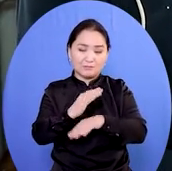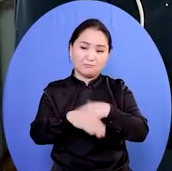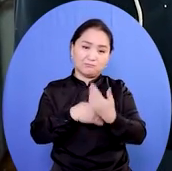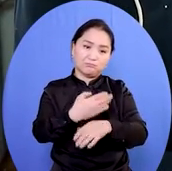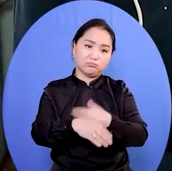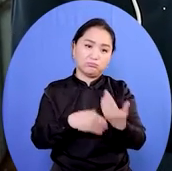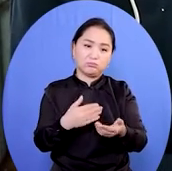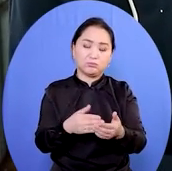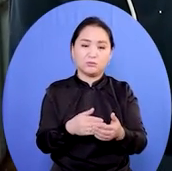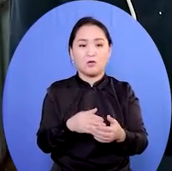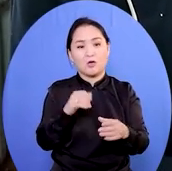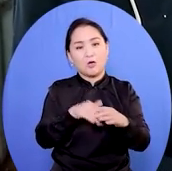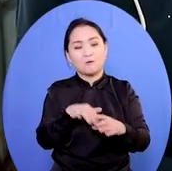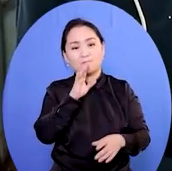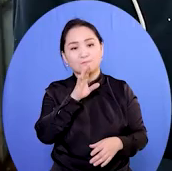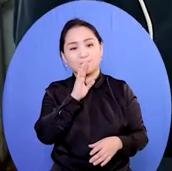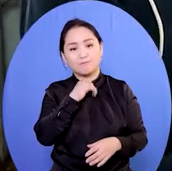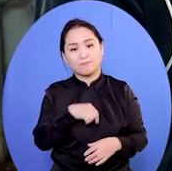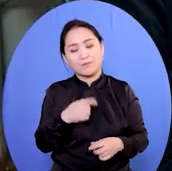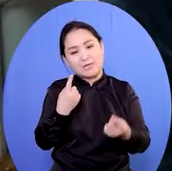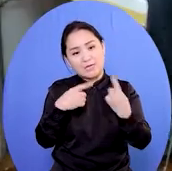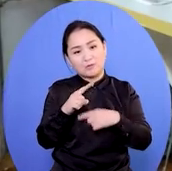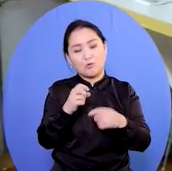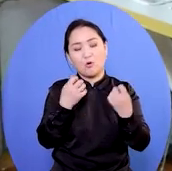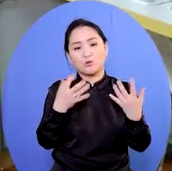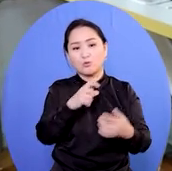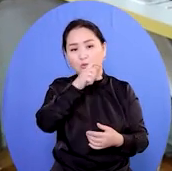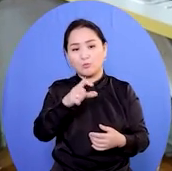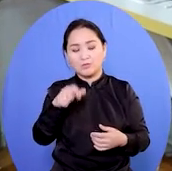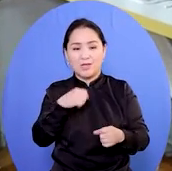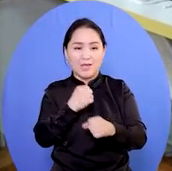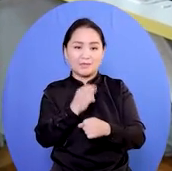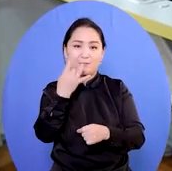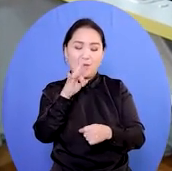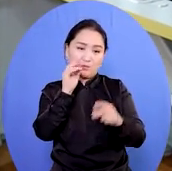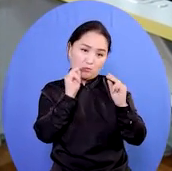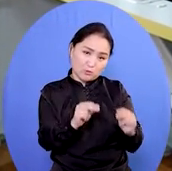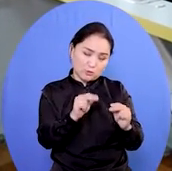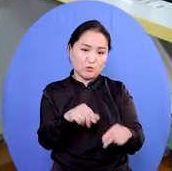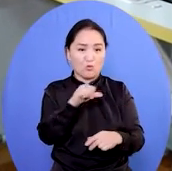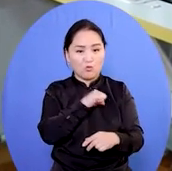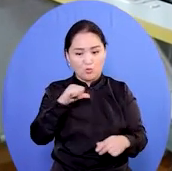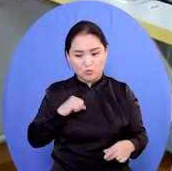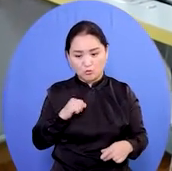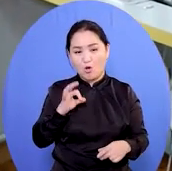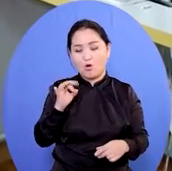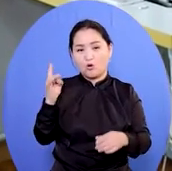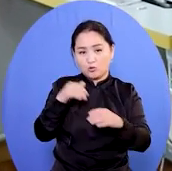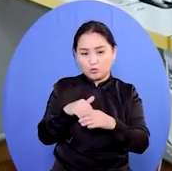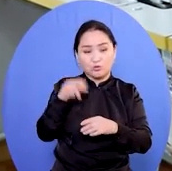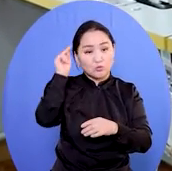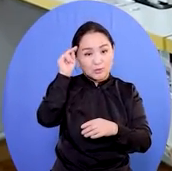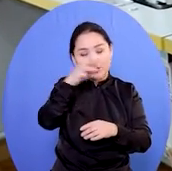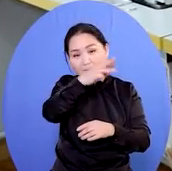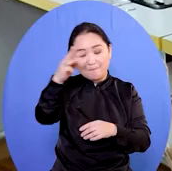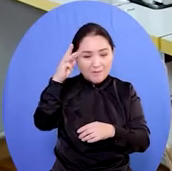бас сургалтанд хамруулаад тэгээд өшөө илүү олон хүмүүс ажлын байртаа болоосаа өөрсдөө гэсэн орлоготой болоосаа